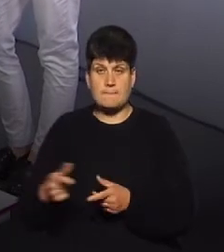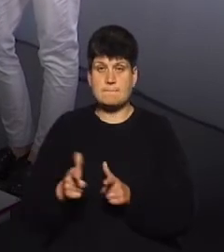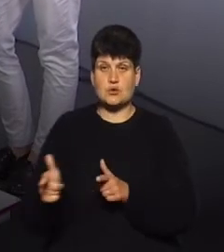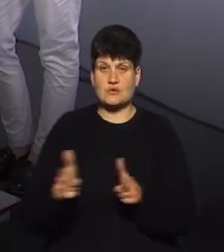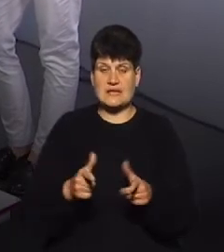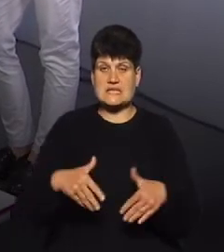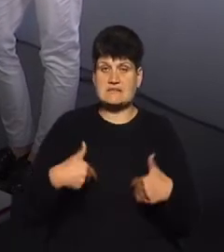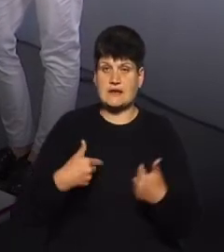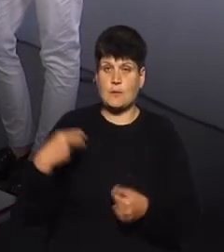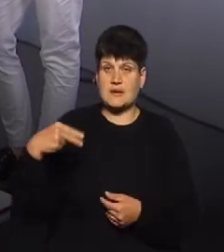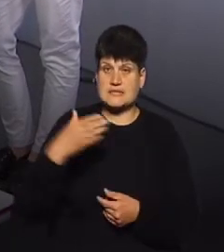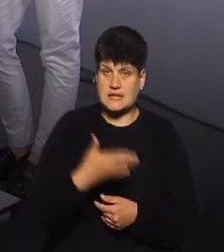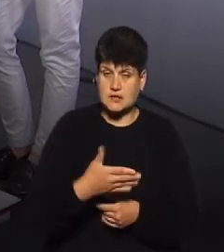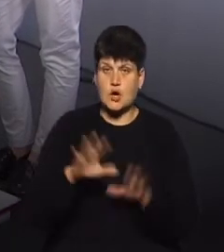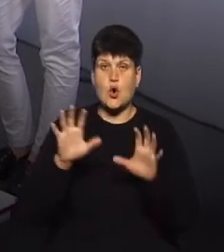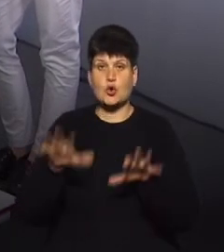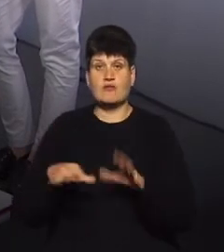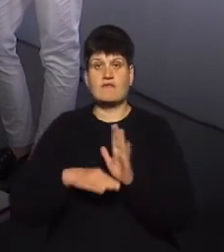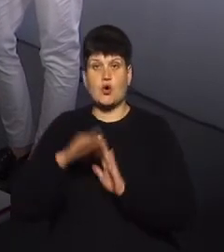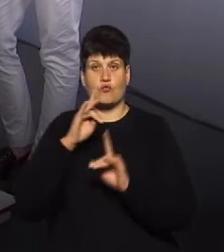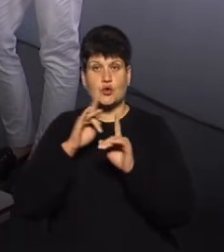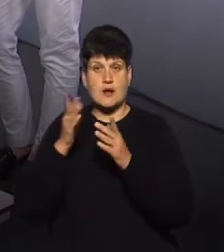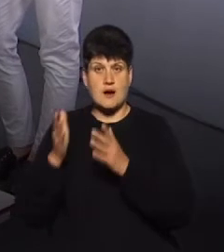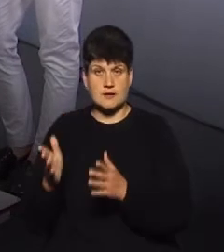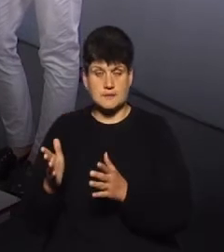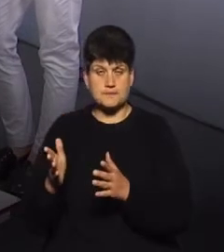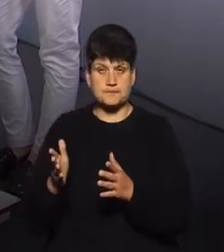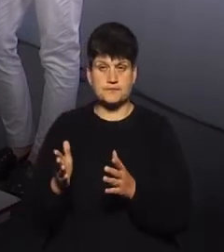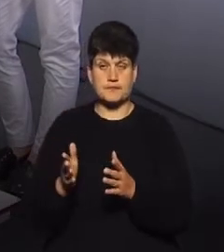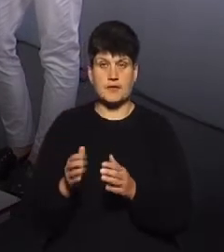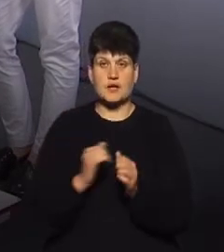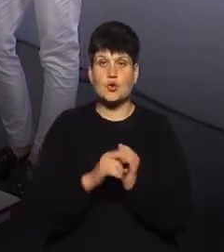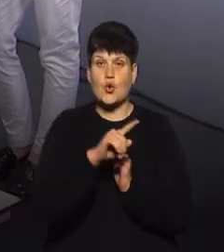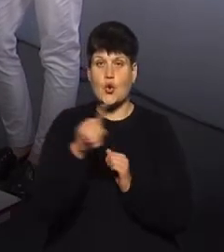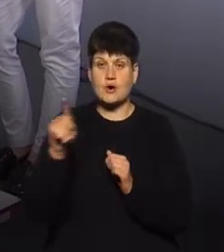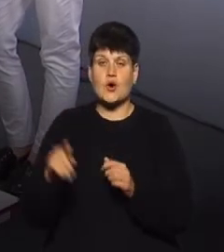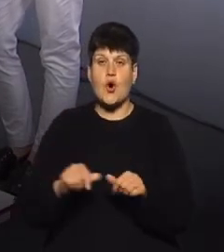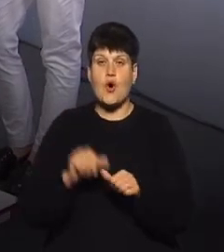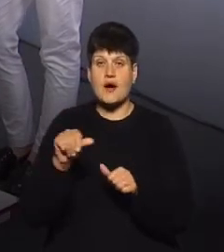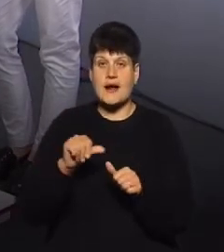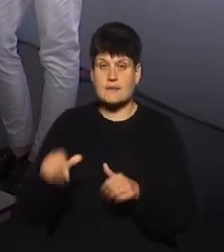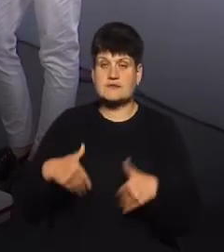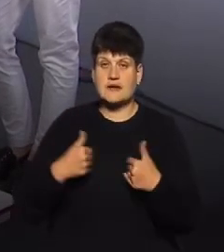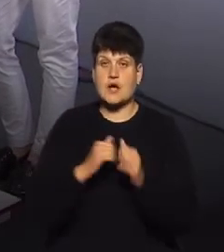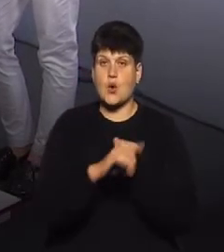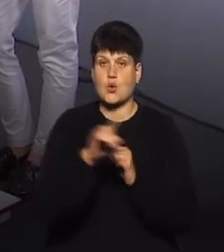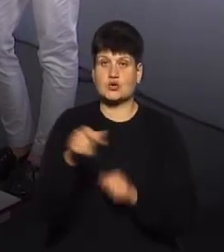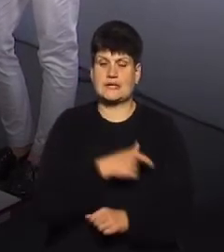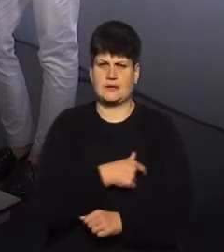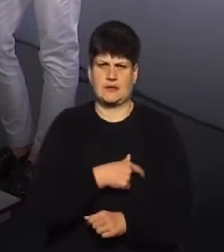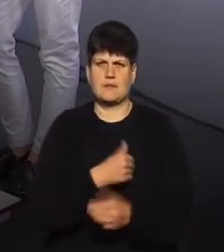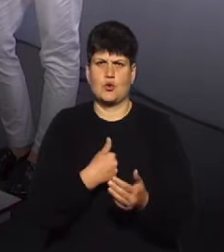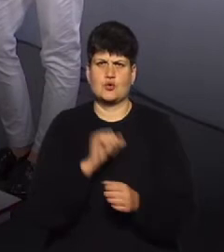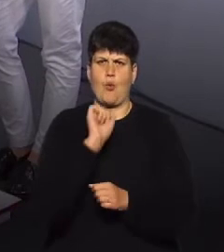і до голови Верховної Ради. І до проханням... кожного депутата. Так, і ще окремо звернення до кожного депутата. Ми хочемо достукатись, знаєте, щоб нас